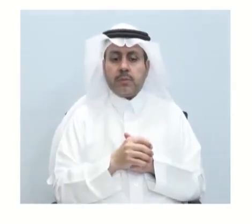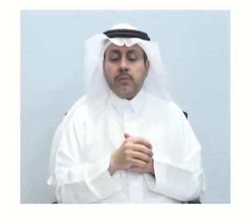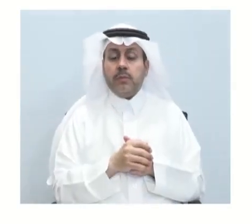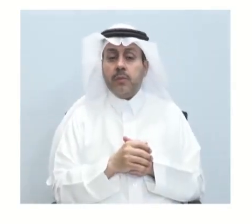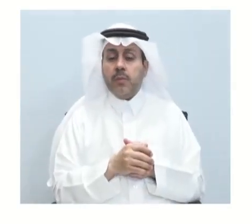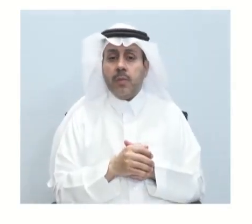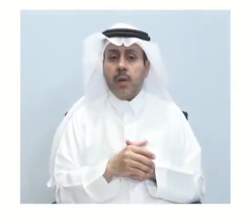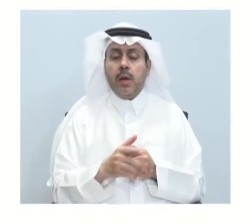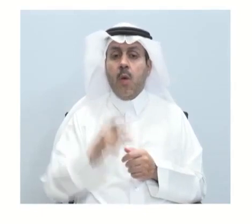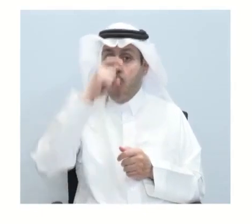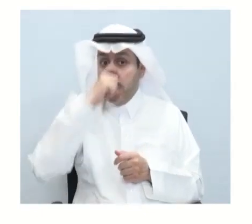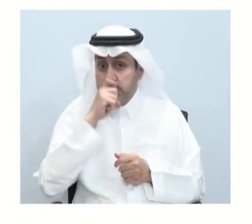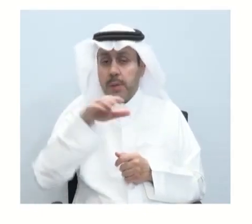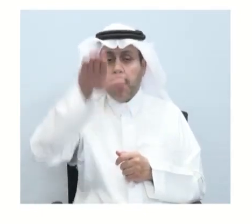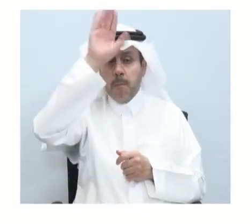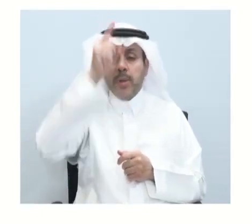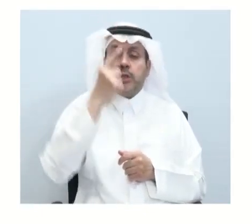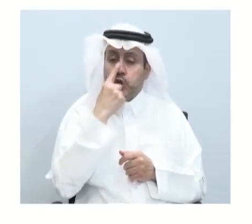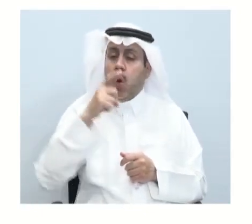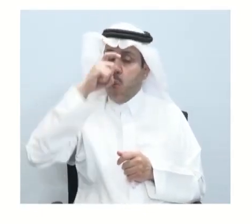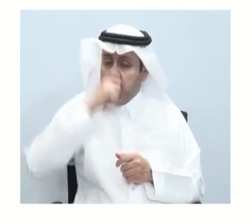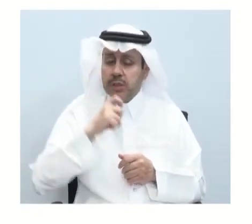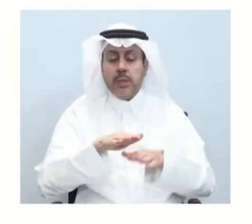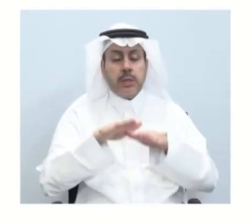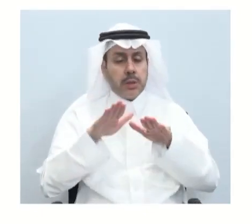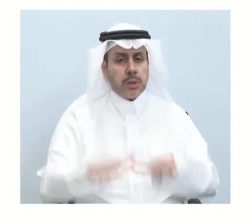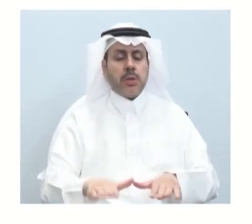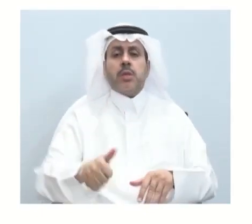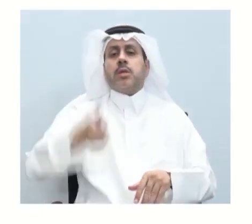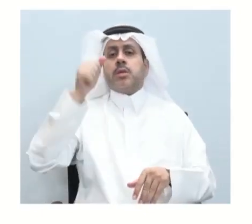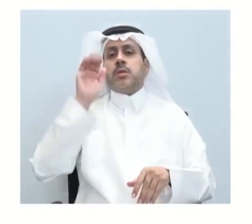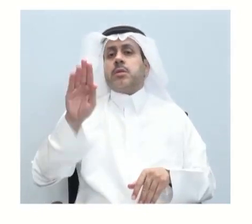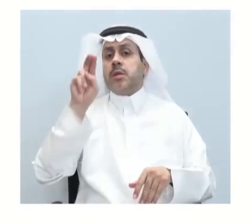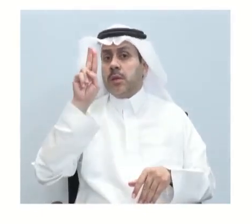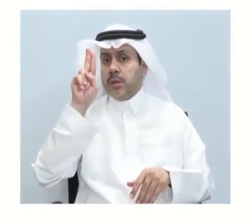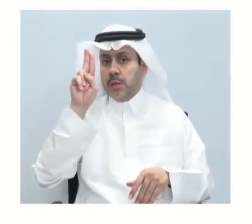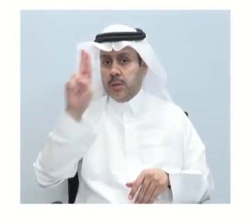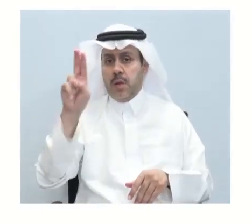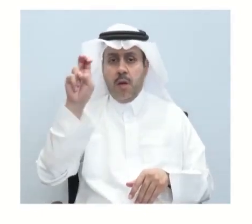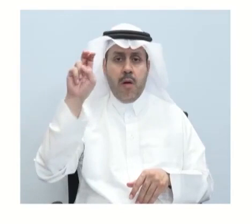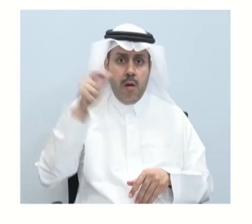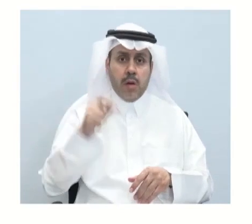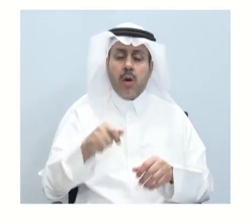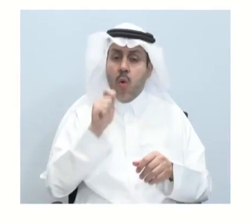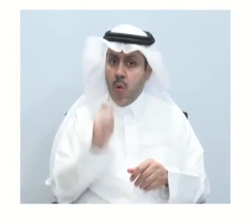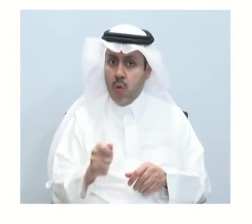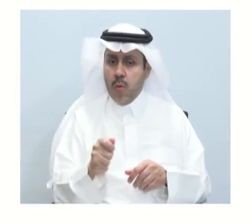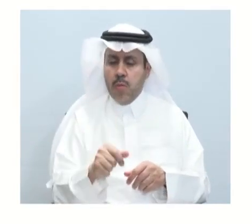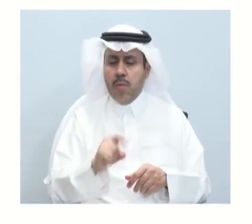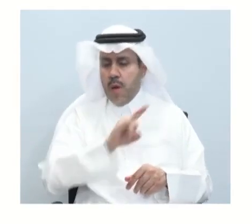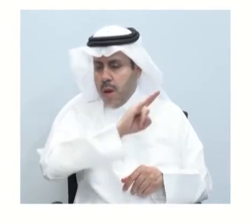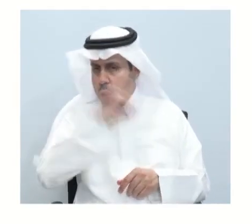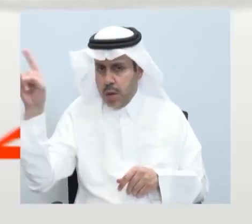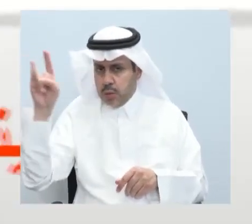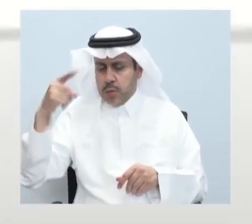الحكم في وطنه وارضه فما دام هناك استقرار فان هذا لا يجب الخروج عنه فانه ينقض البيعه الشرعيه